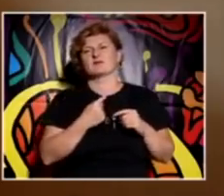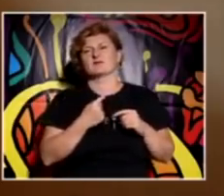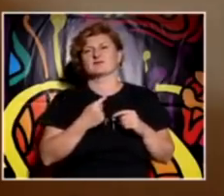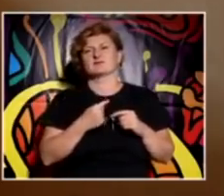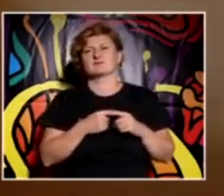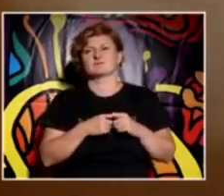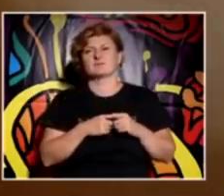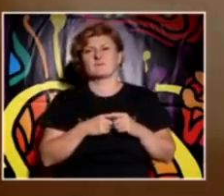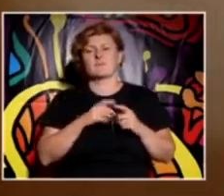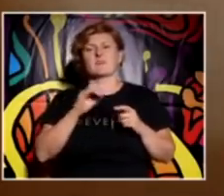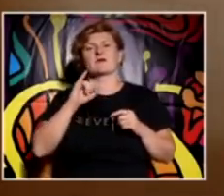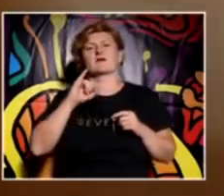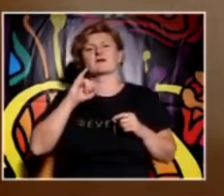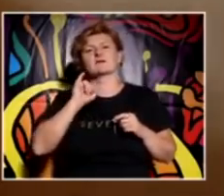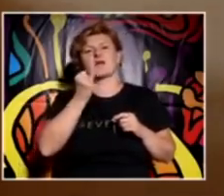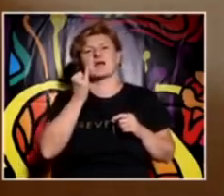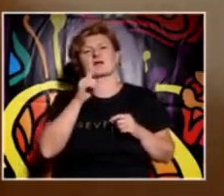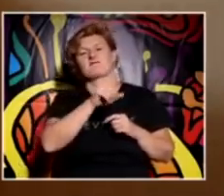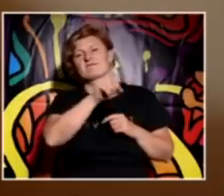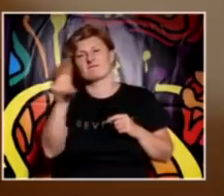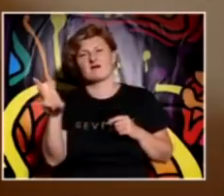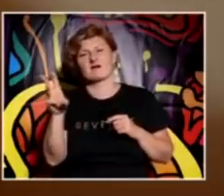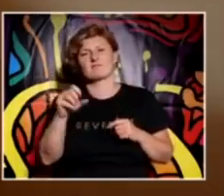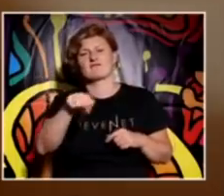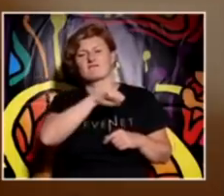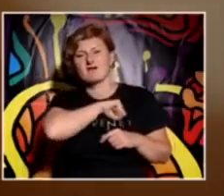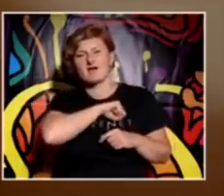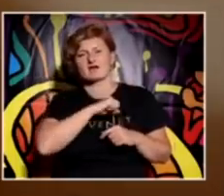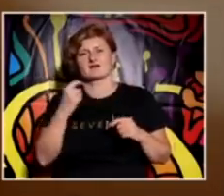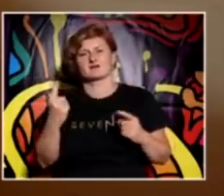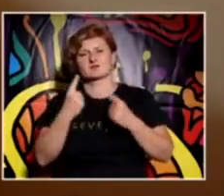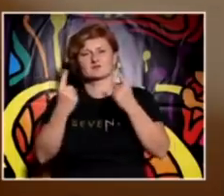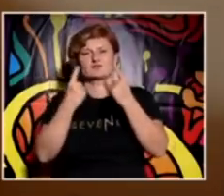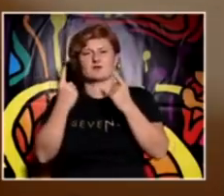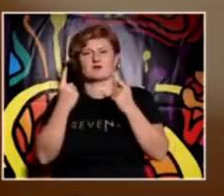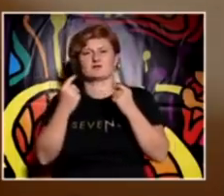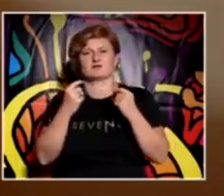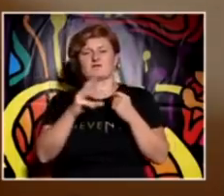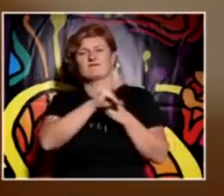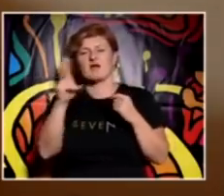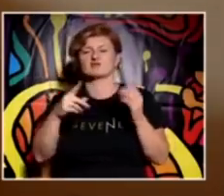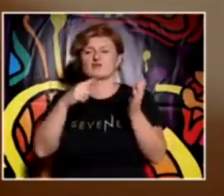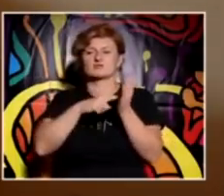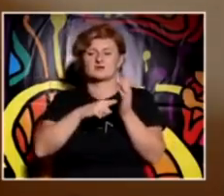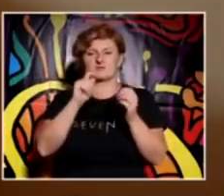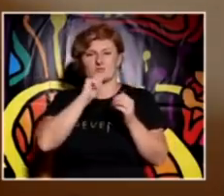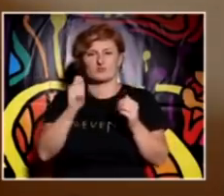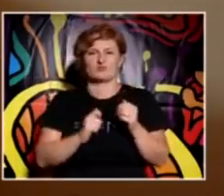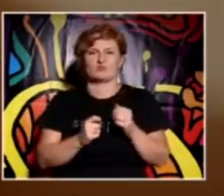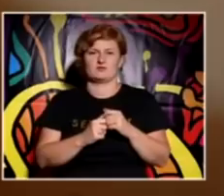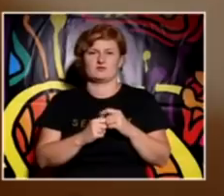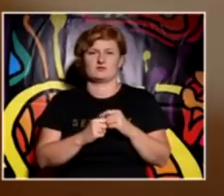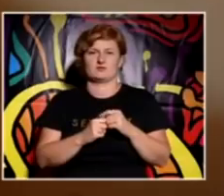jaka zdarzyła się Wam fajna, nietypowa sytuacja w Waszej ostatniej podróży, która nie zdarzyłaby